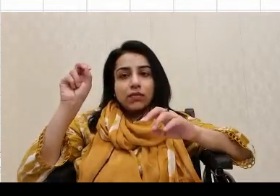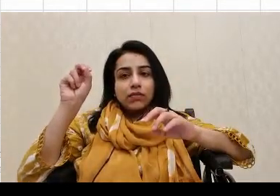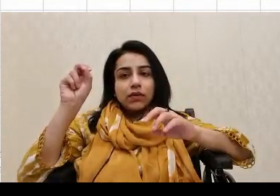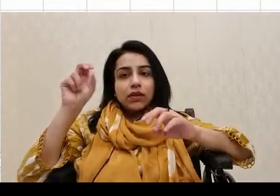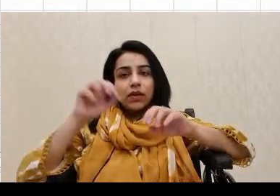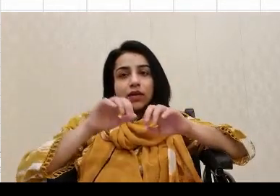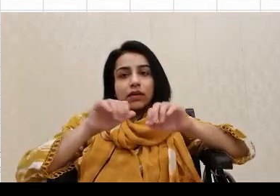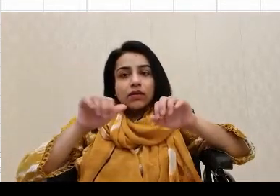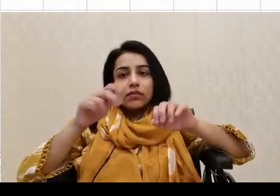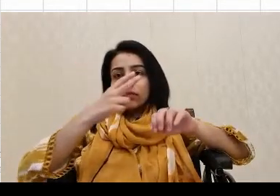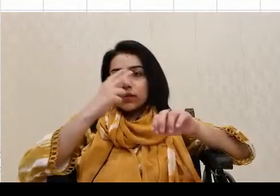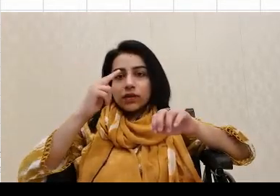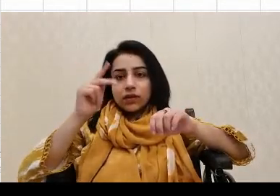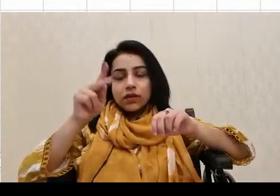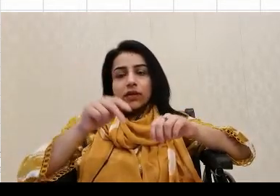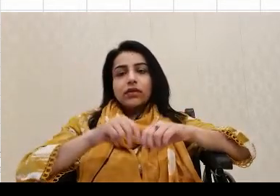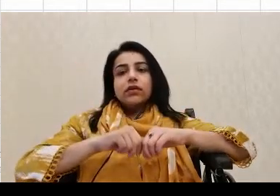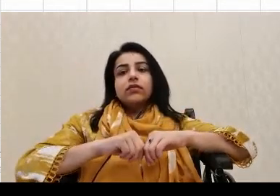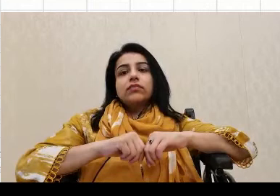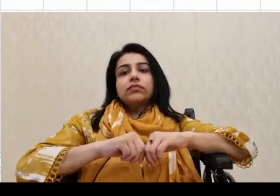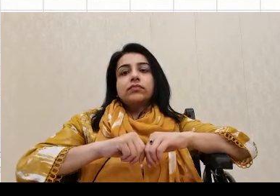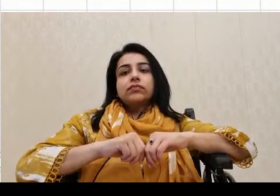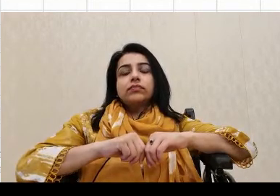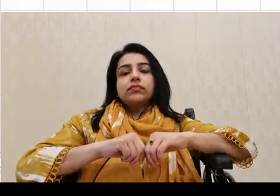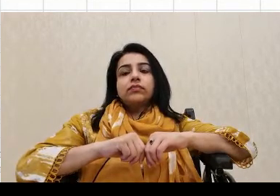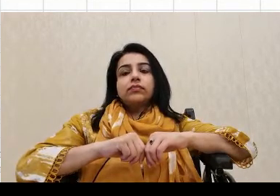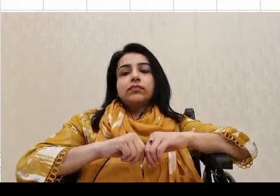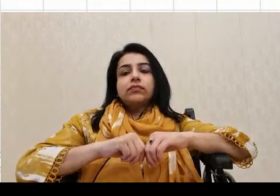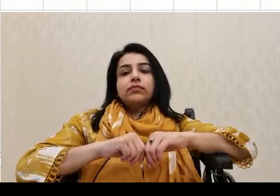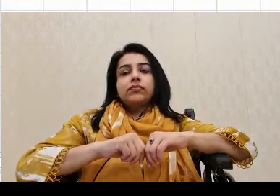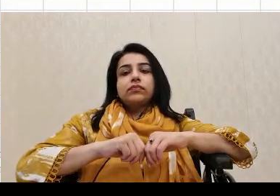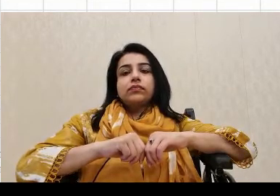जो है वो तफ़सील से जो है वो लेक्चर्स बाकायदा से